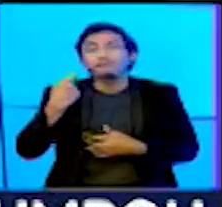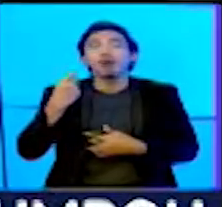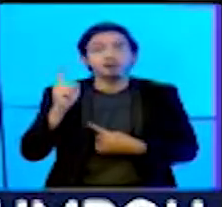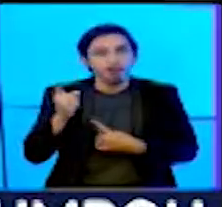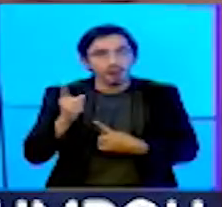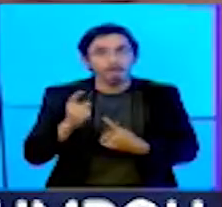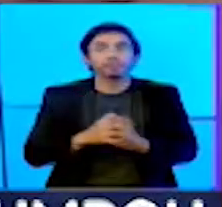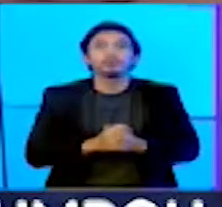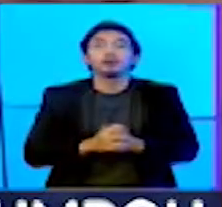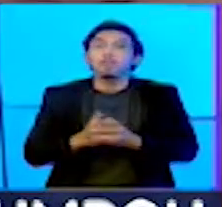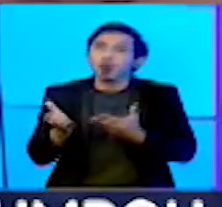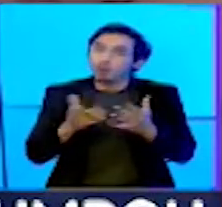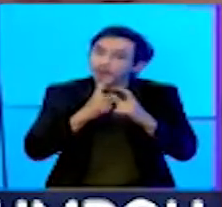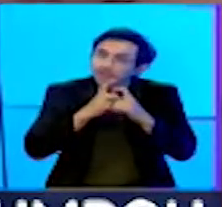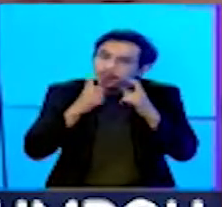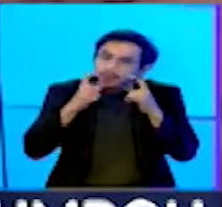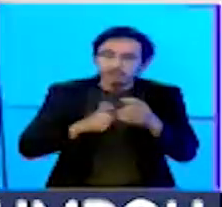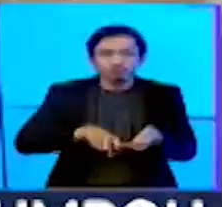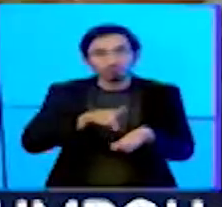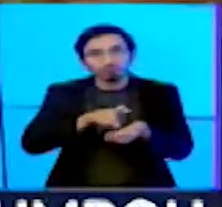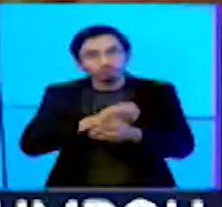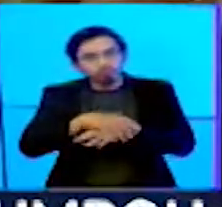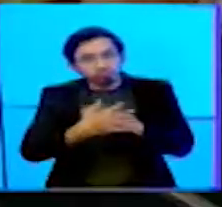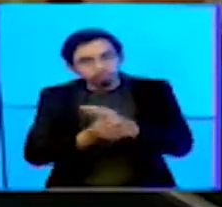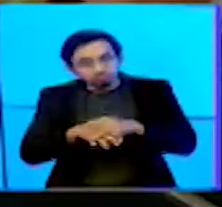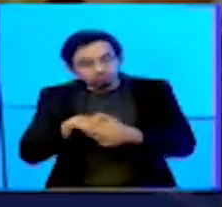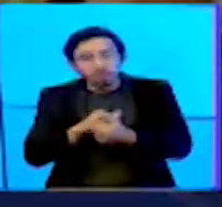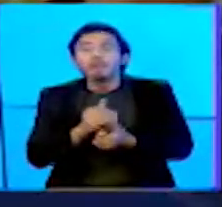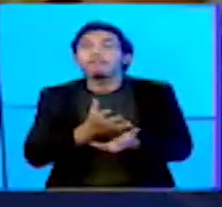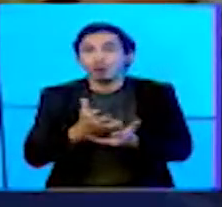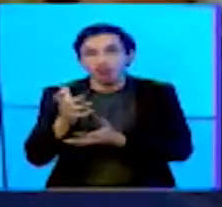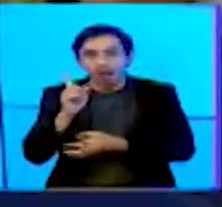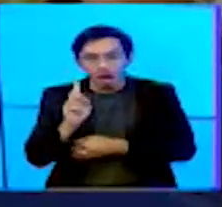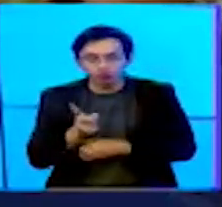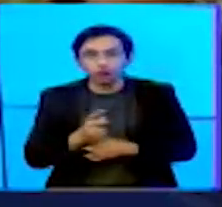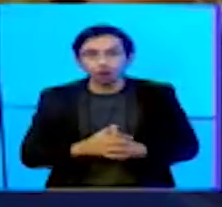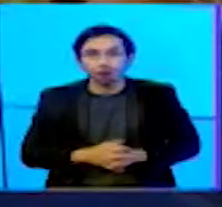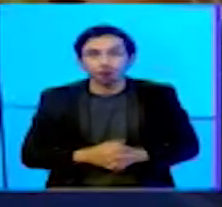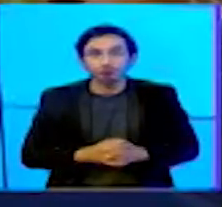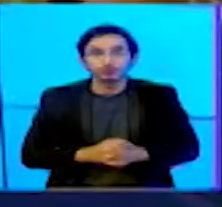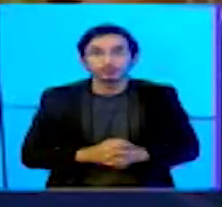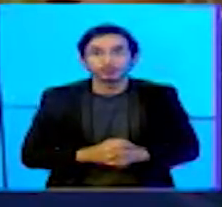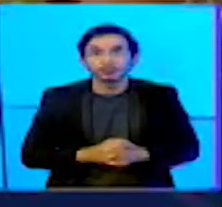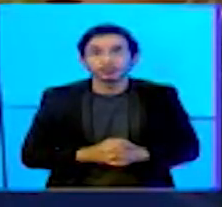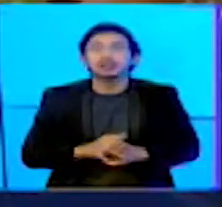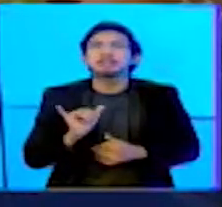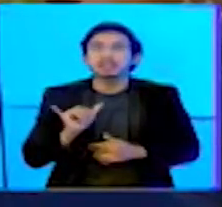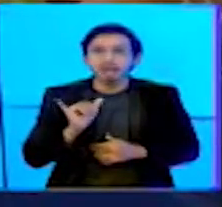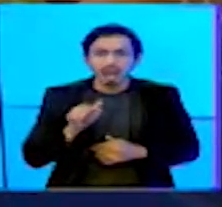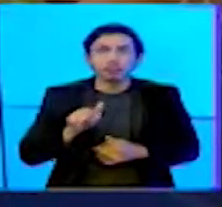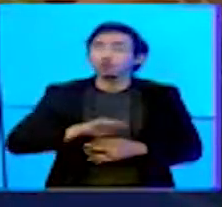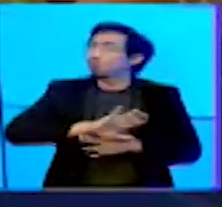sanitizer untuk yang perdana ini memang sudah banyak menerapkan protokol kesehatan